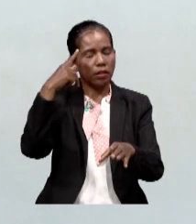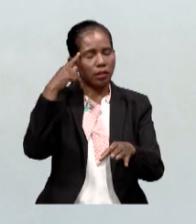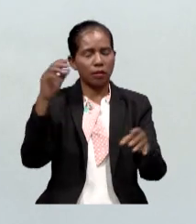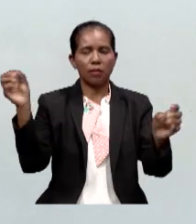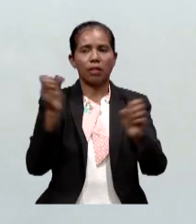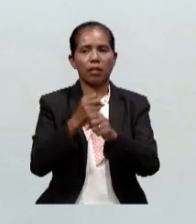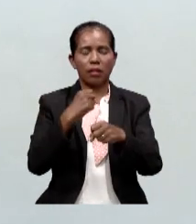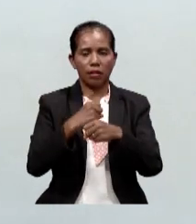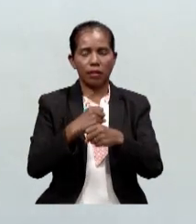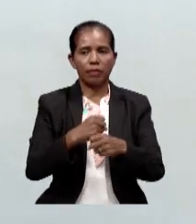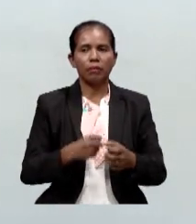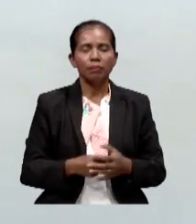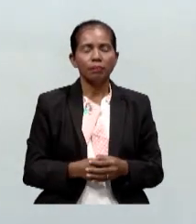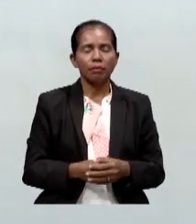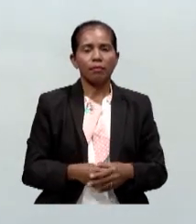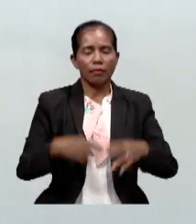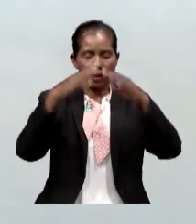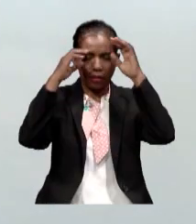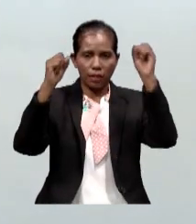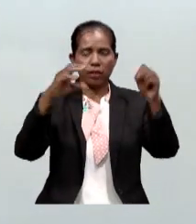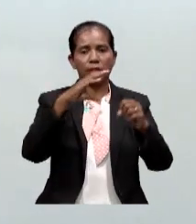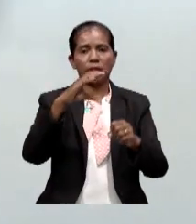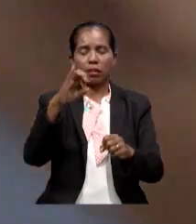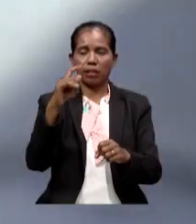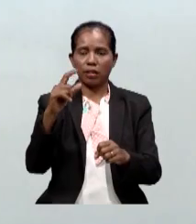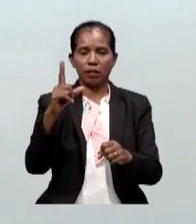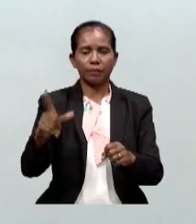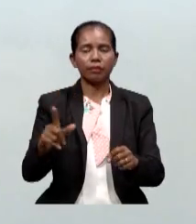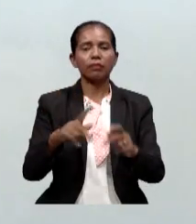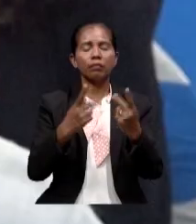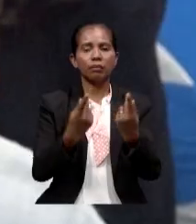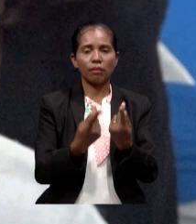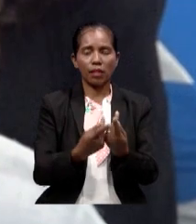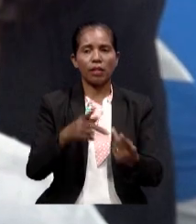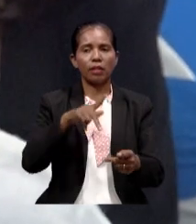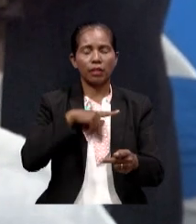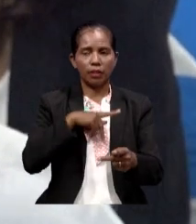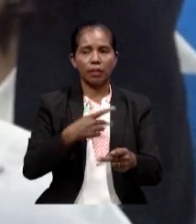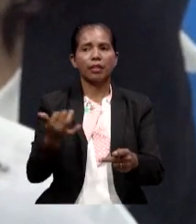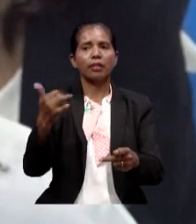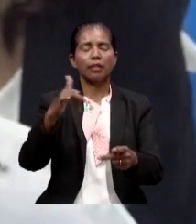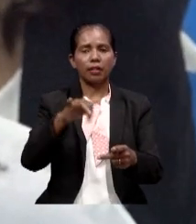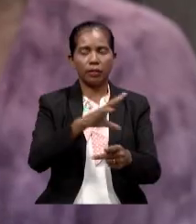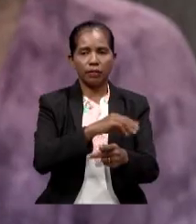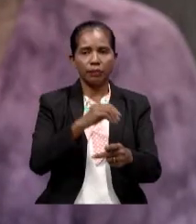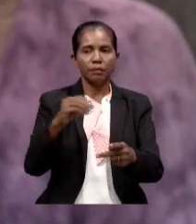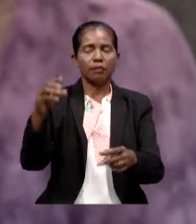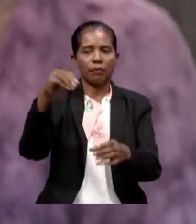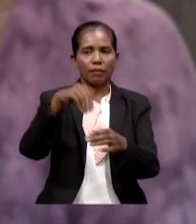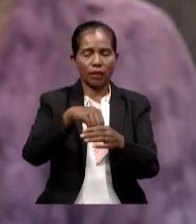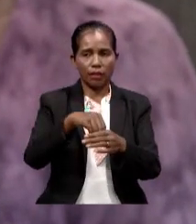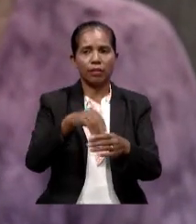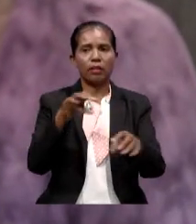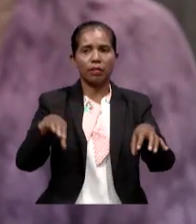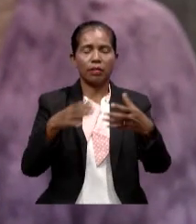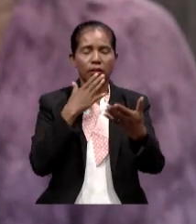de. Presidente CCI Tele sugere, empresariu Fensai Sira, nebe involve e associação refere a tu serviço dia